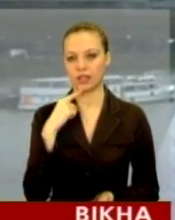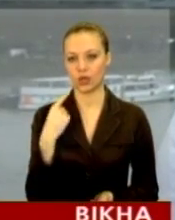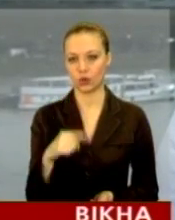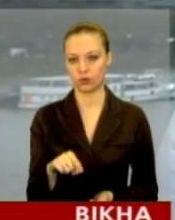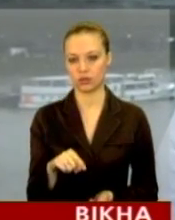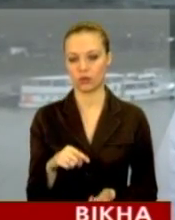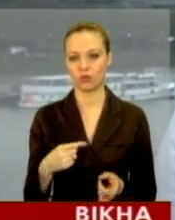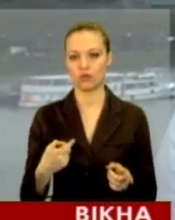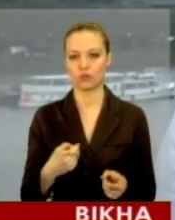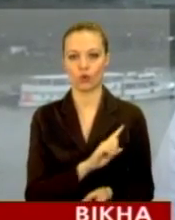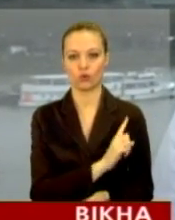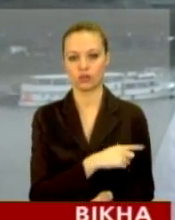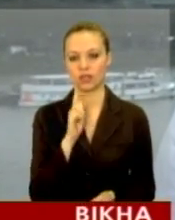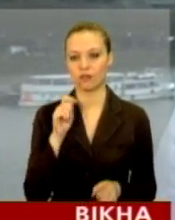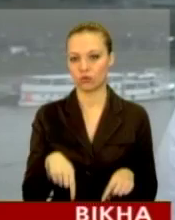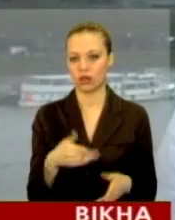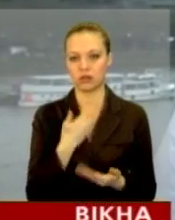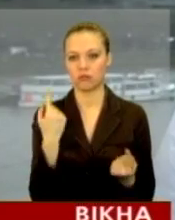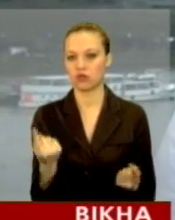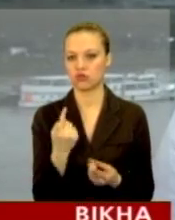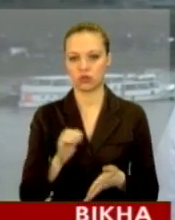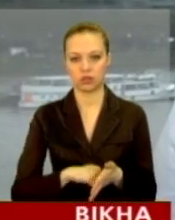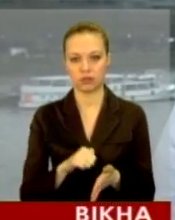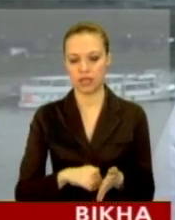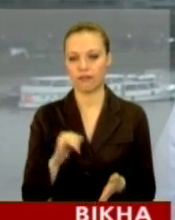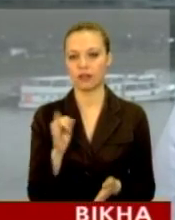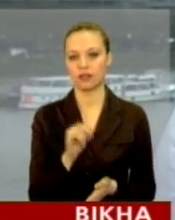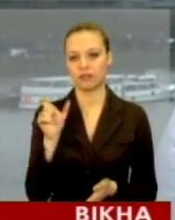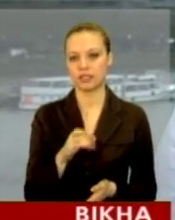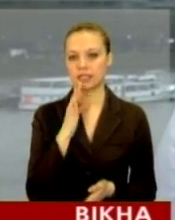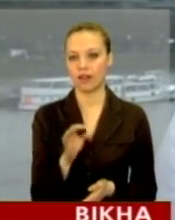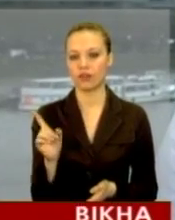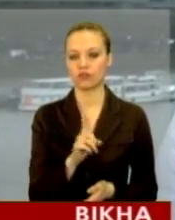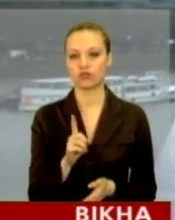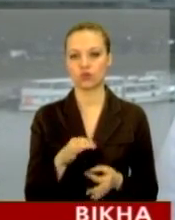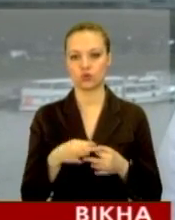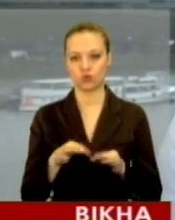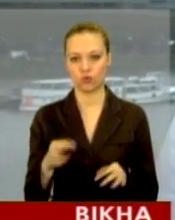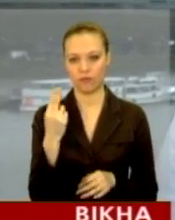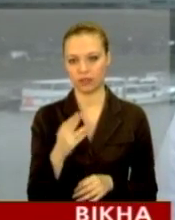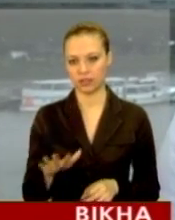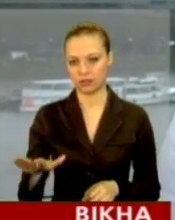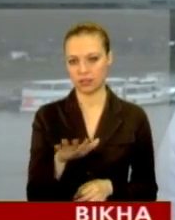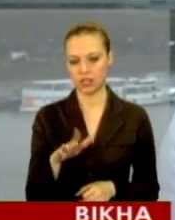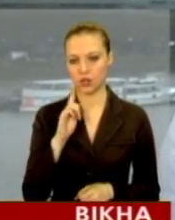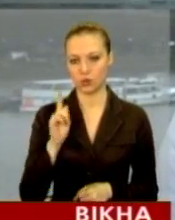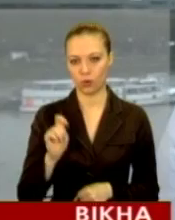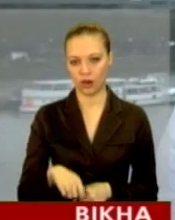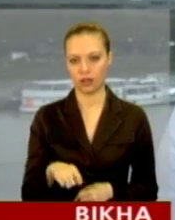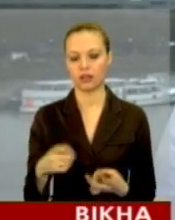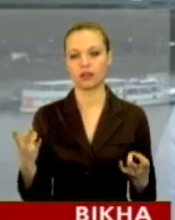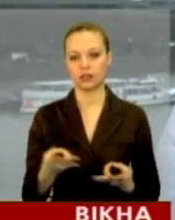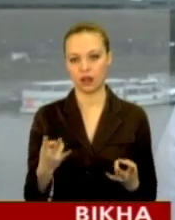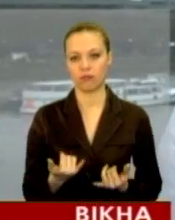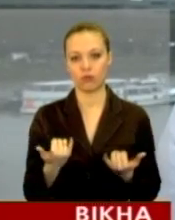Росією збройної сили в Україні немає жодних підстав. Він заявив, що суверенітет і територіальну цілісність України